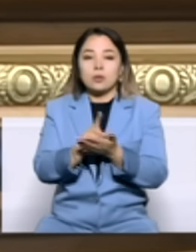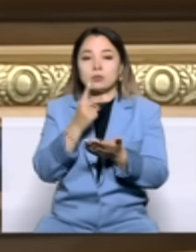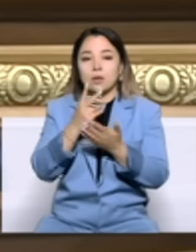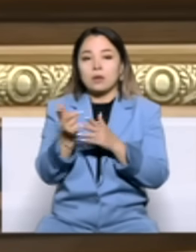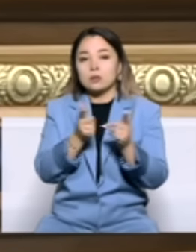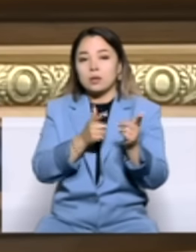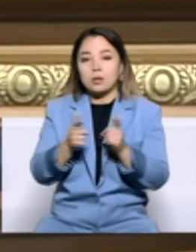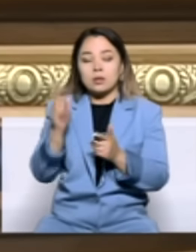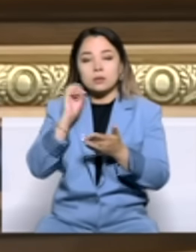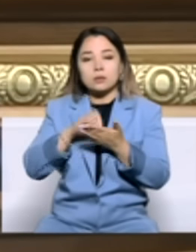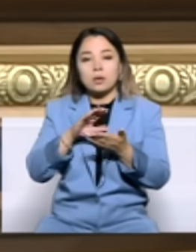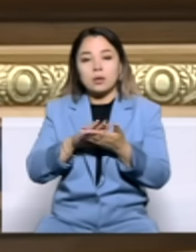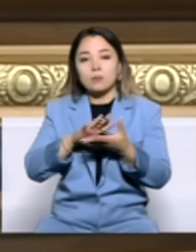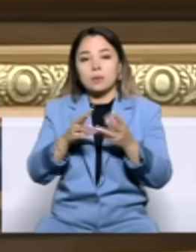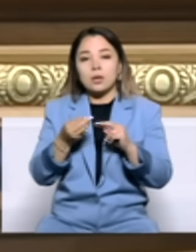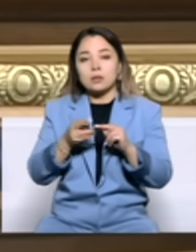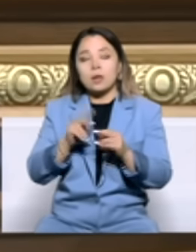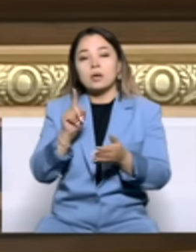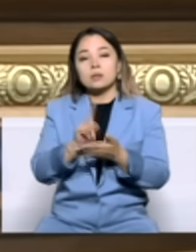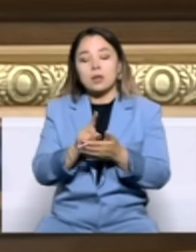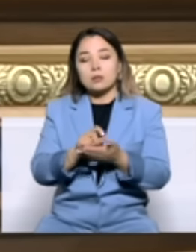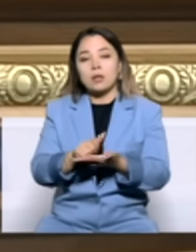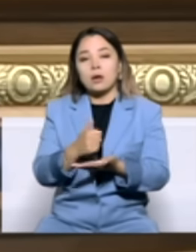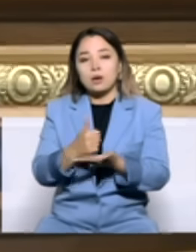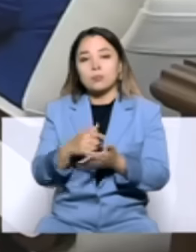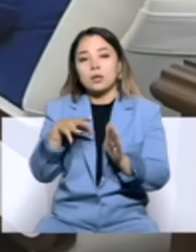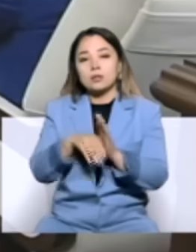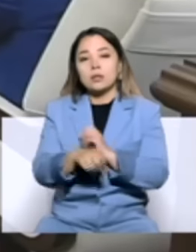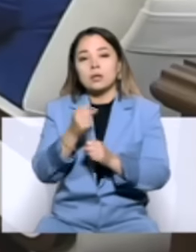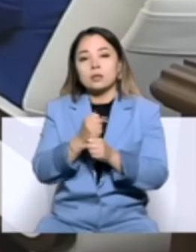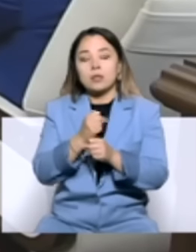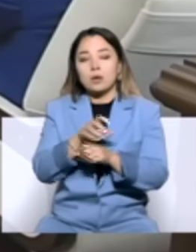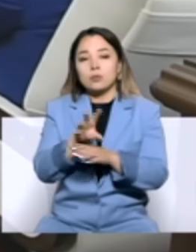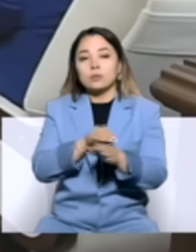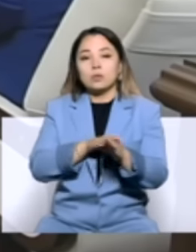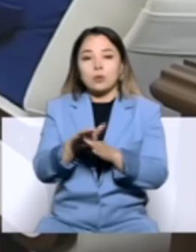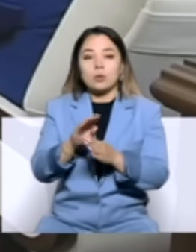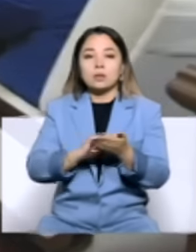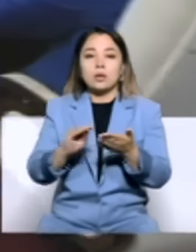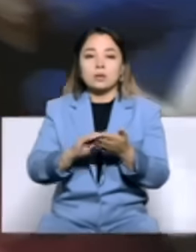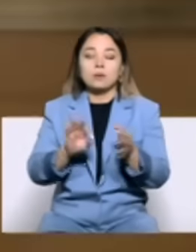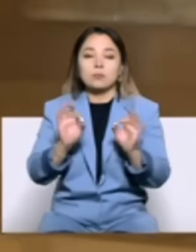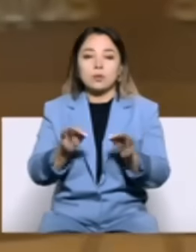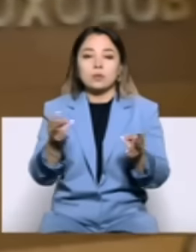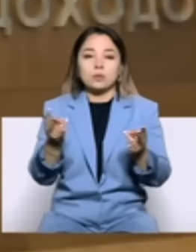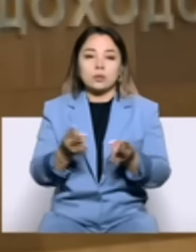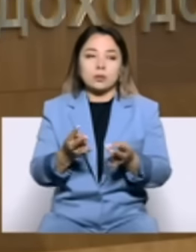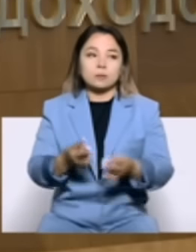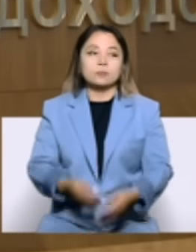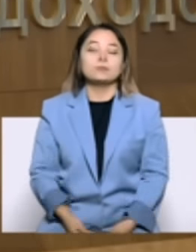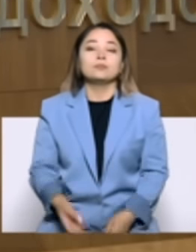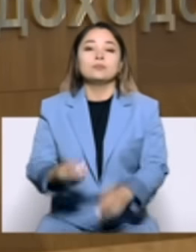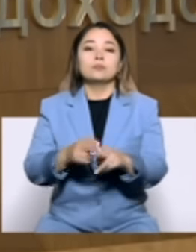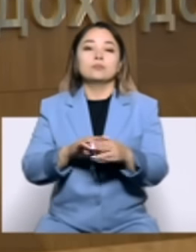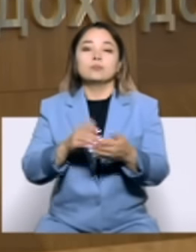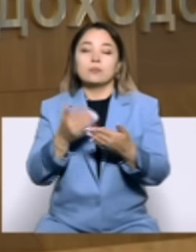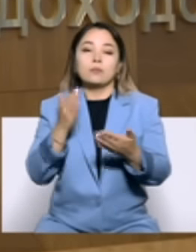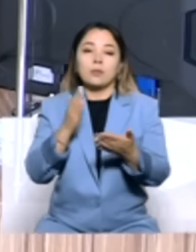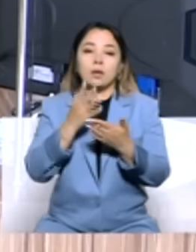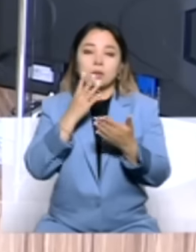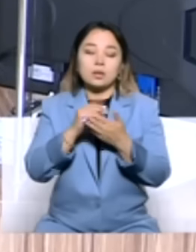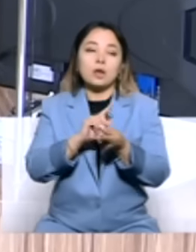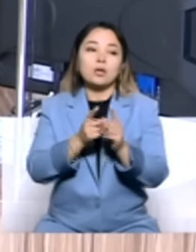Оның ең түйткілді тұсы саналатын салықтық әкімшілендіру мәселесі түгел қайта жазылуға тиіс. Бұған дейінде салық